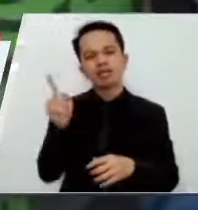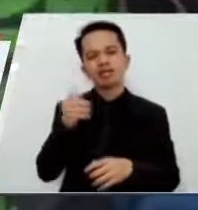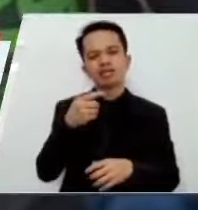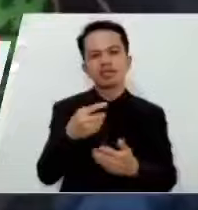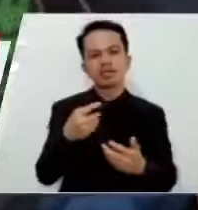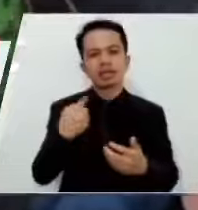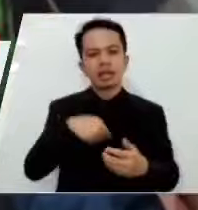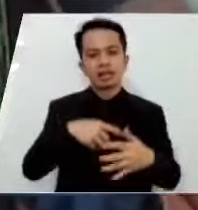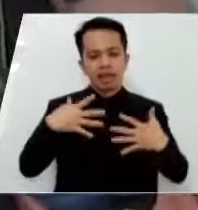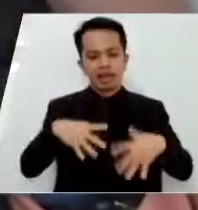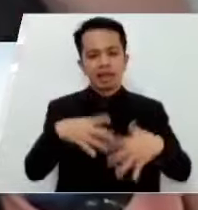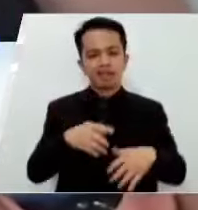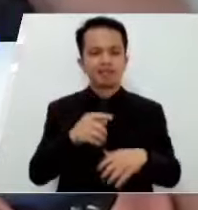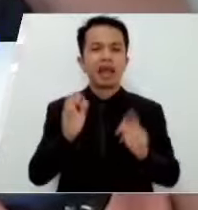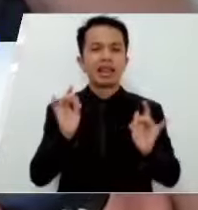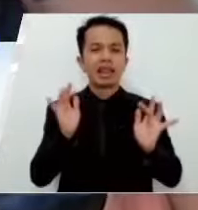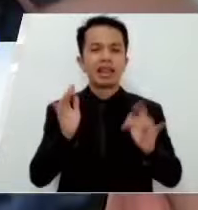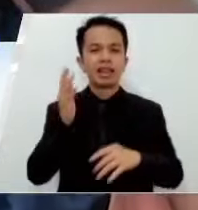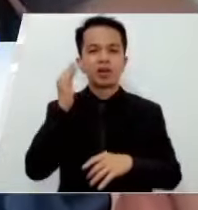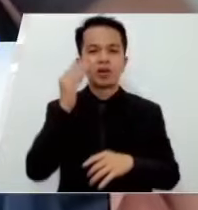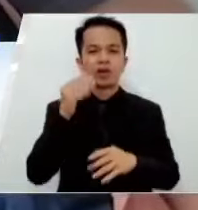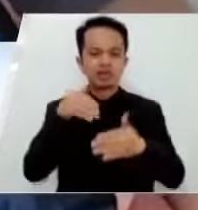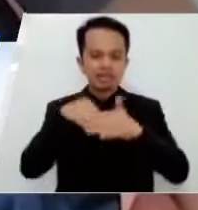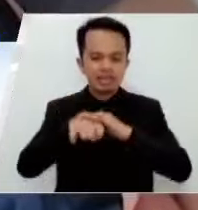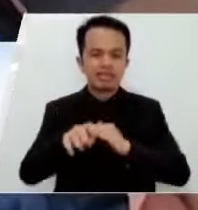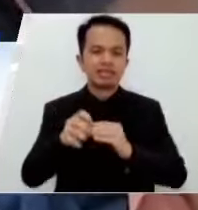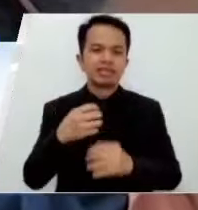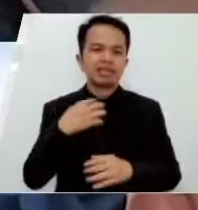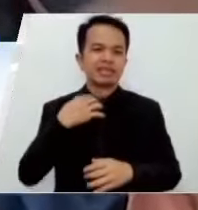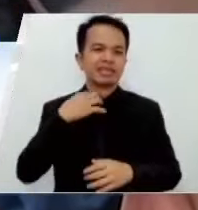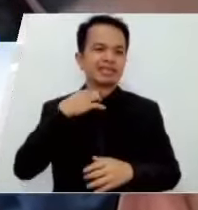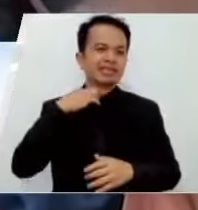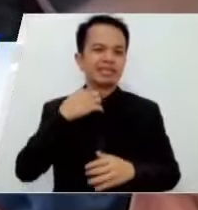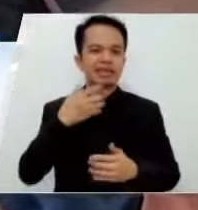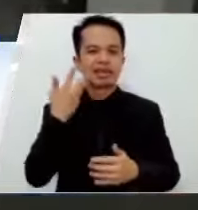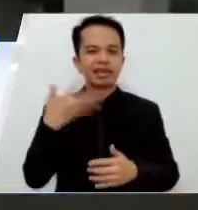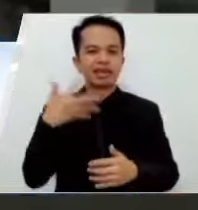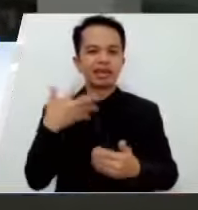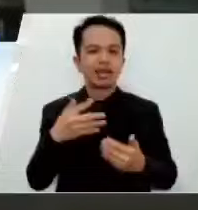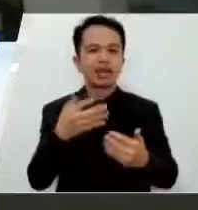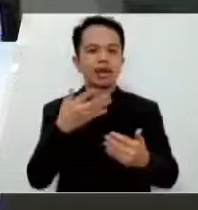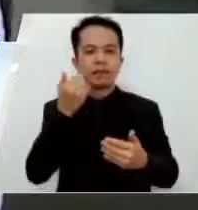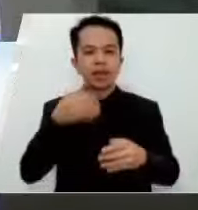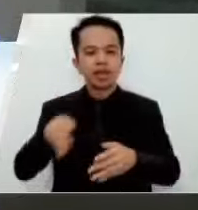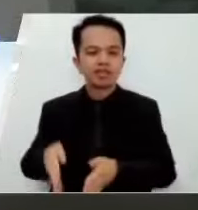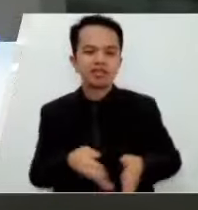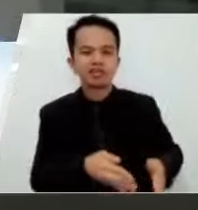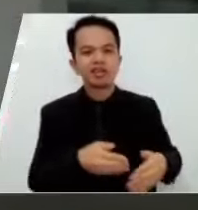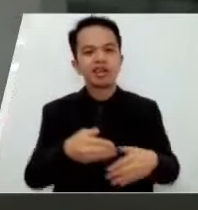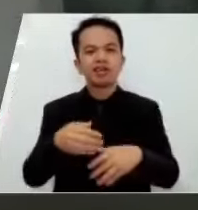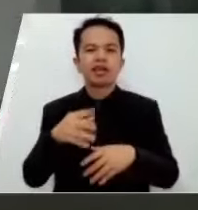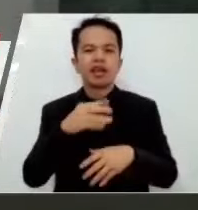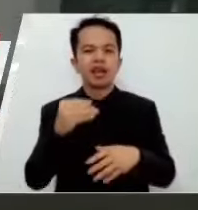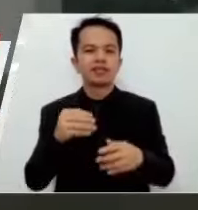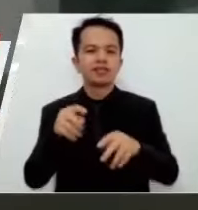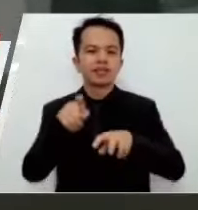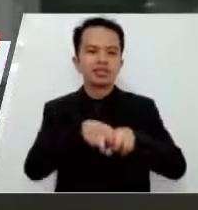properly like to be inside. It will be better to have a short and flip-flops. Super init. Kasi may ano daw eh,